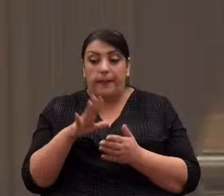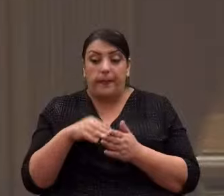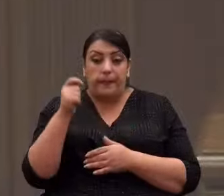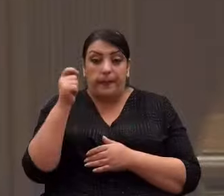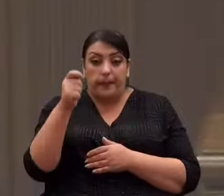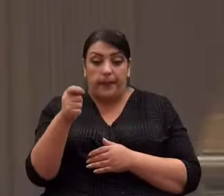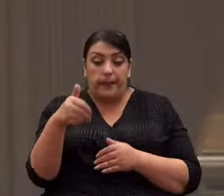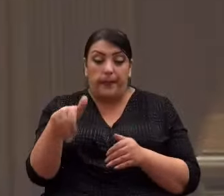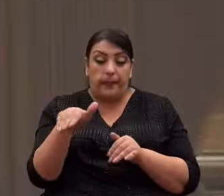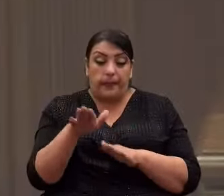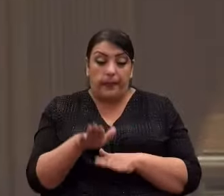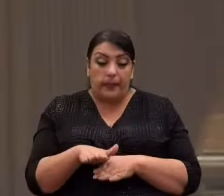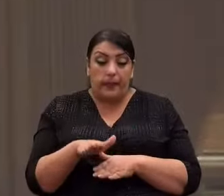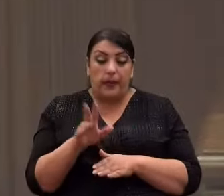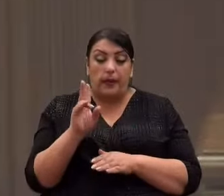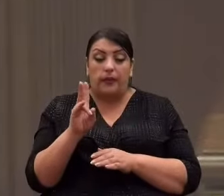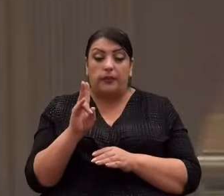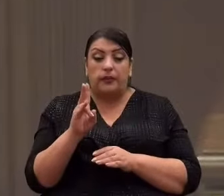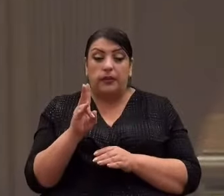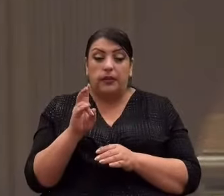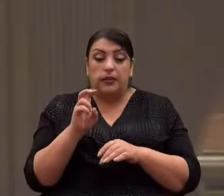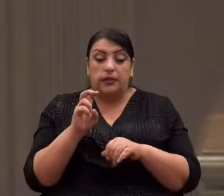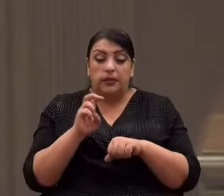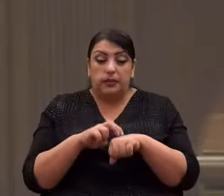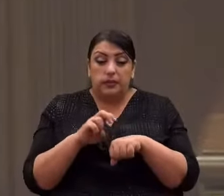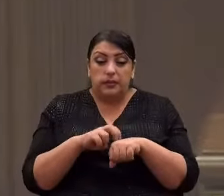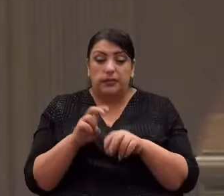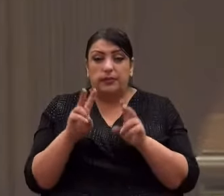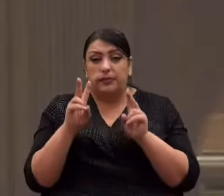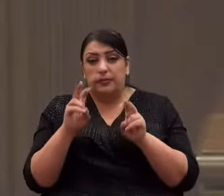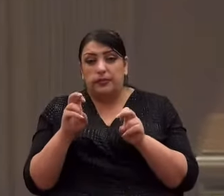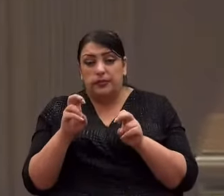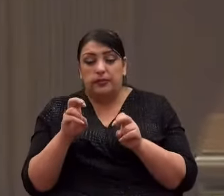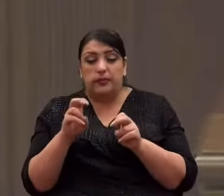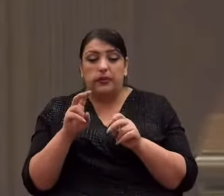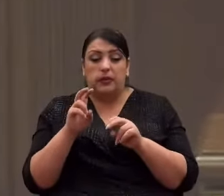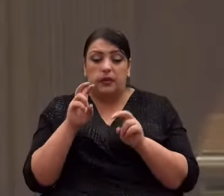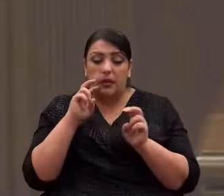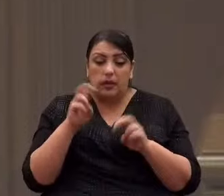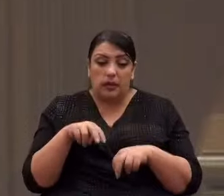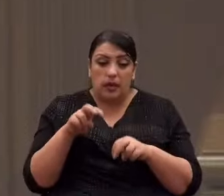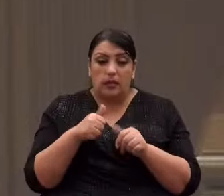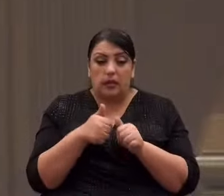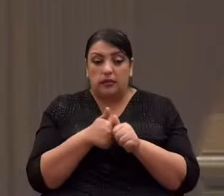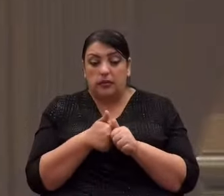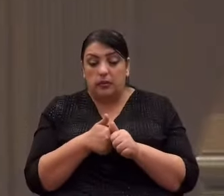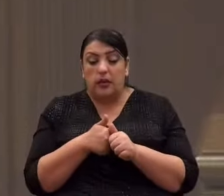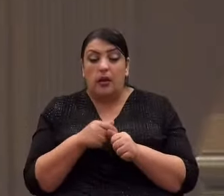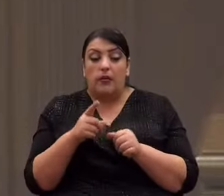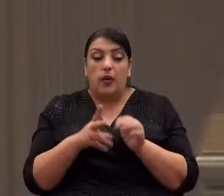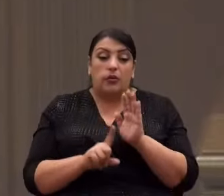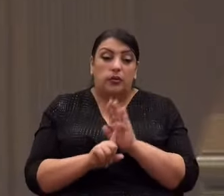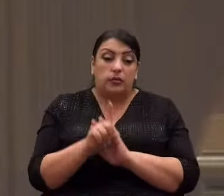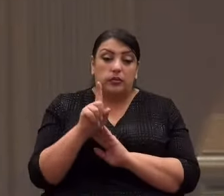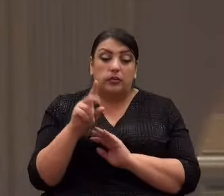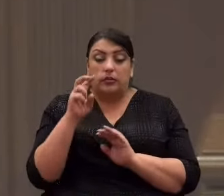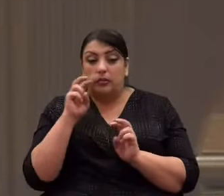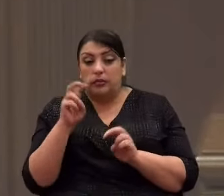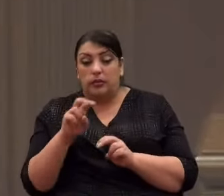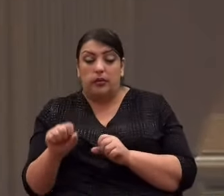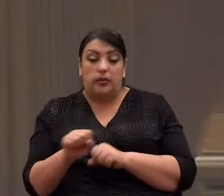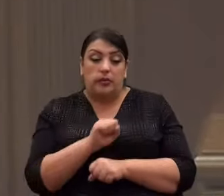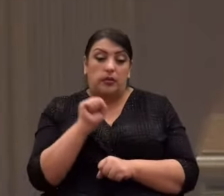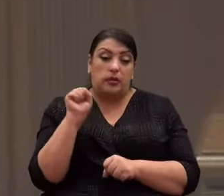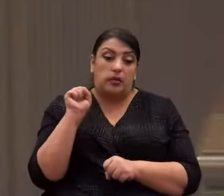են կայացվում ոչ ռեաբիլիտացիոն հիմքերով քրեական հետապնդում չիրականացնելու կամ արդեն իսկ սկսված քրեական հետապնդումը